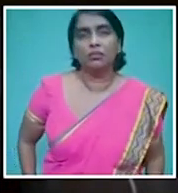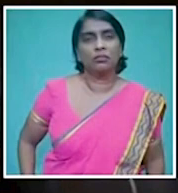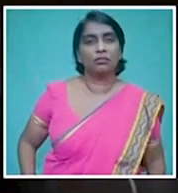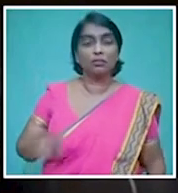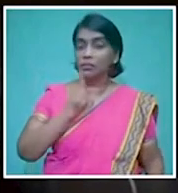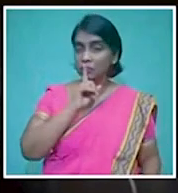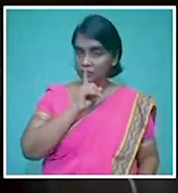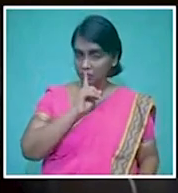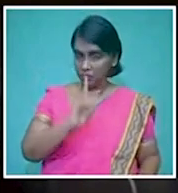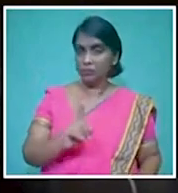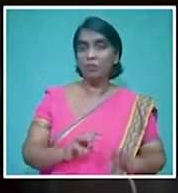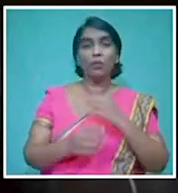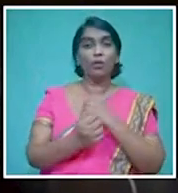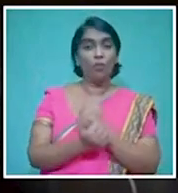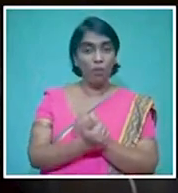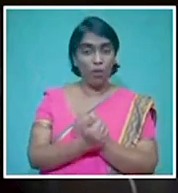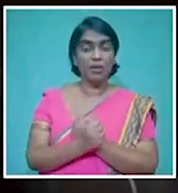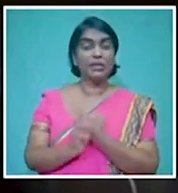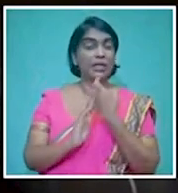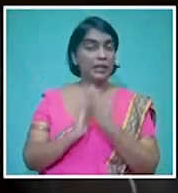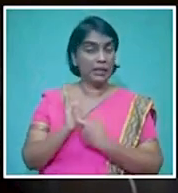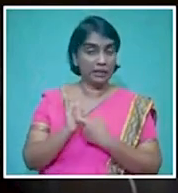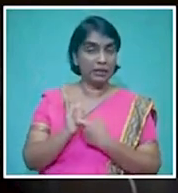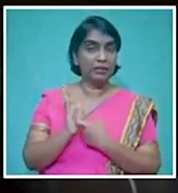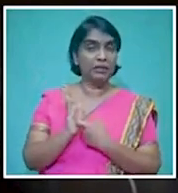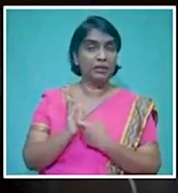කියලා තියෙනවා පොලිස් ආඥා පනතයි